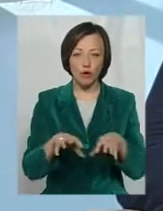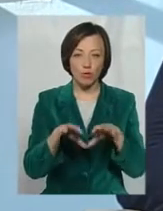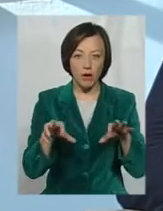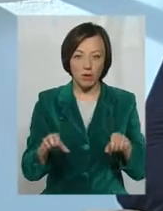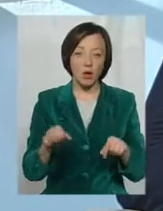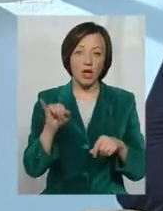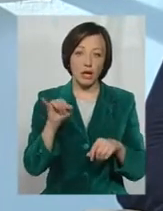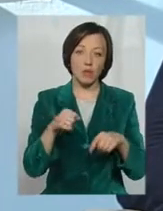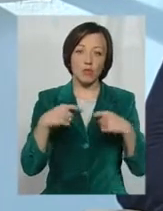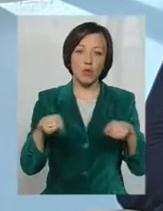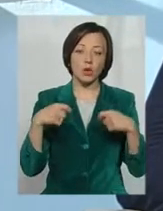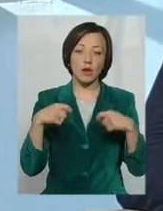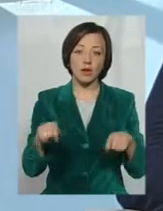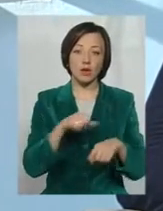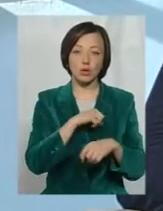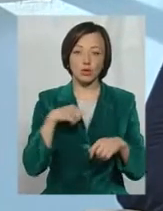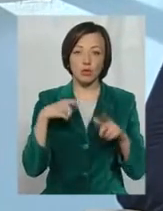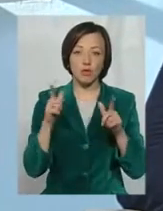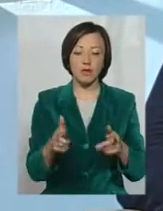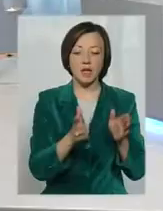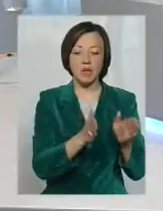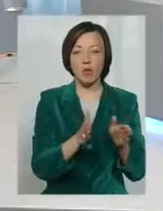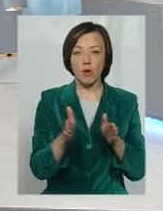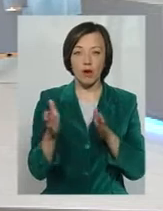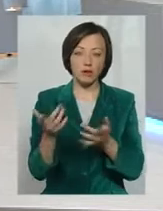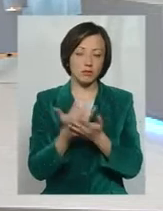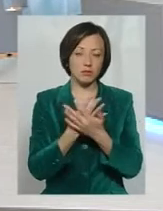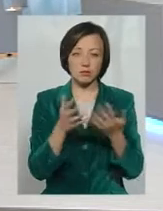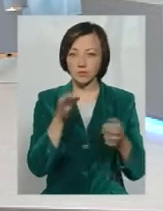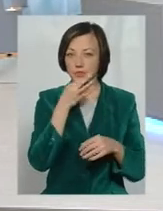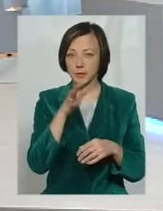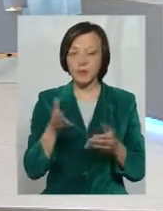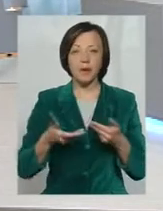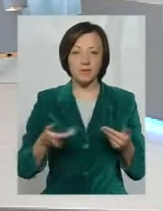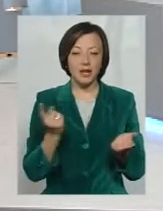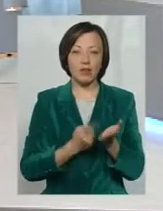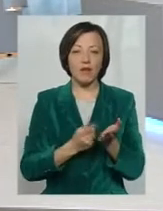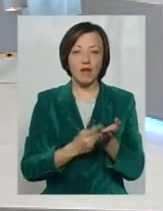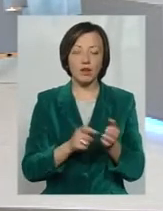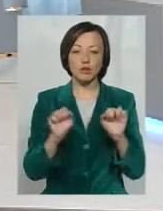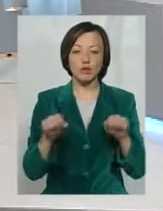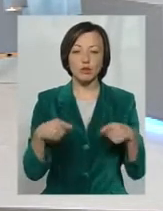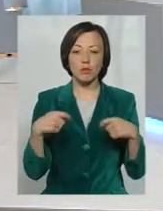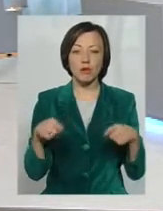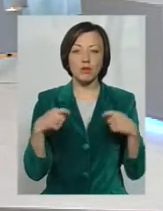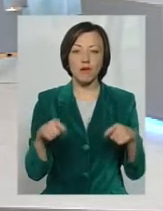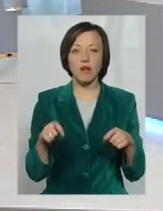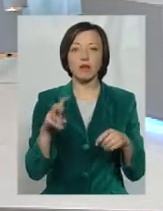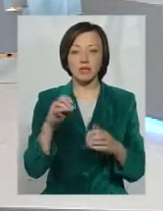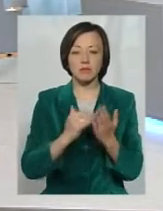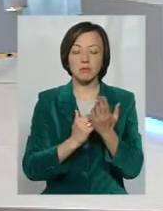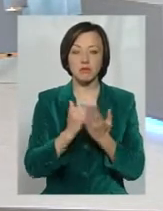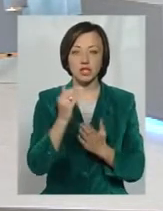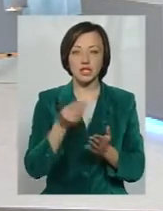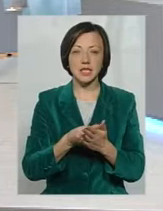і продавати в добровільному порядку різноманітні активи. Тобто ми довели, що ми можемо не просто продавати активи, але й продавати з підвищенням